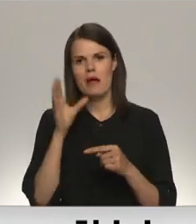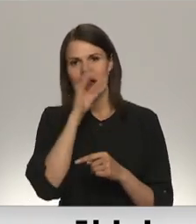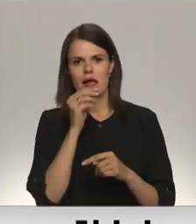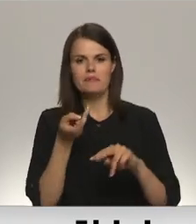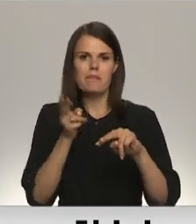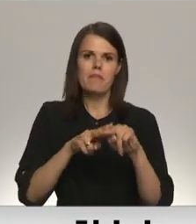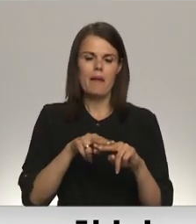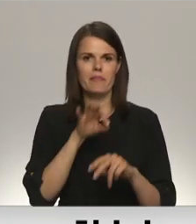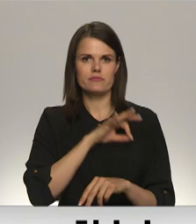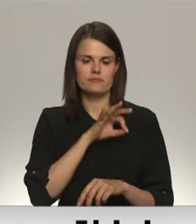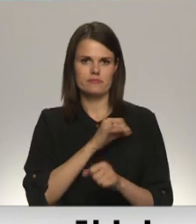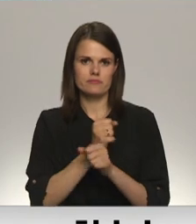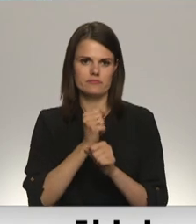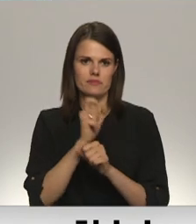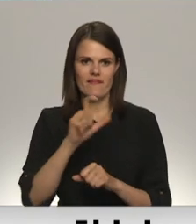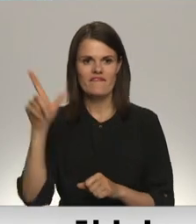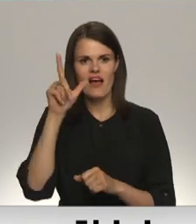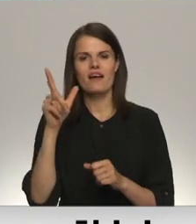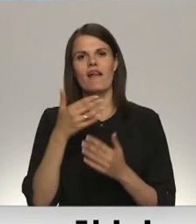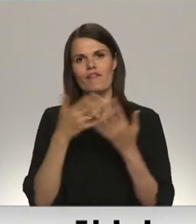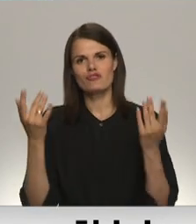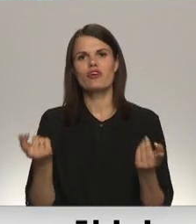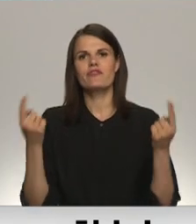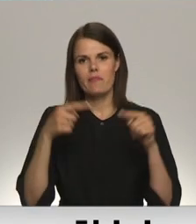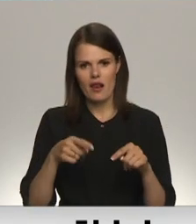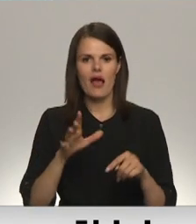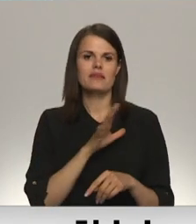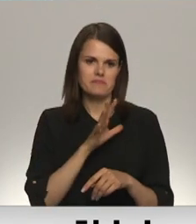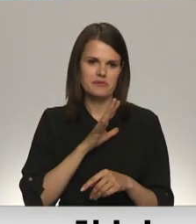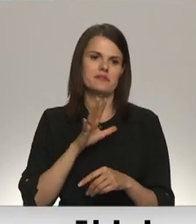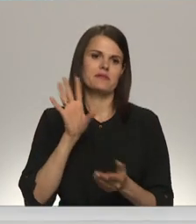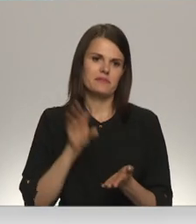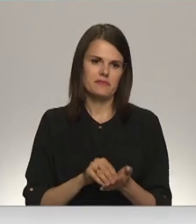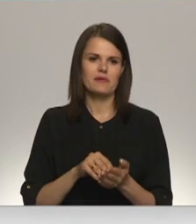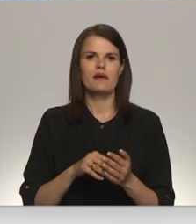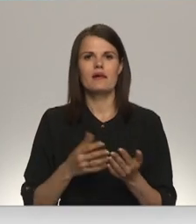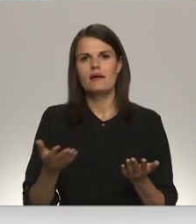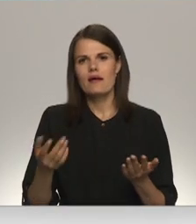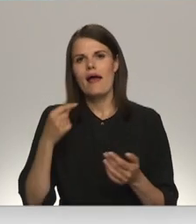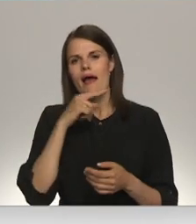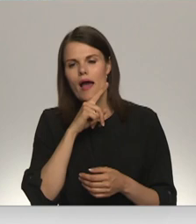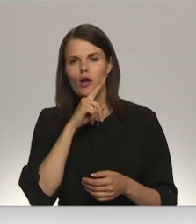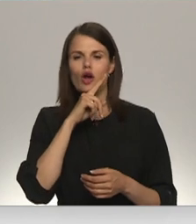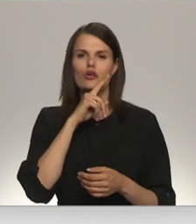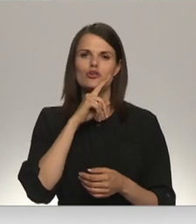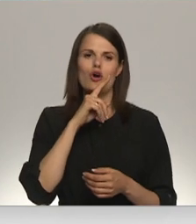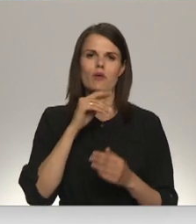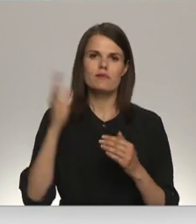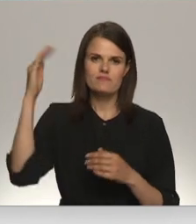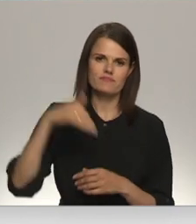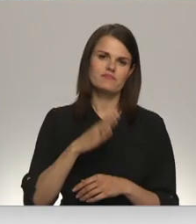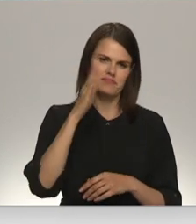iespēja strādāt vairāk. Visādiem laikiem nācies iet cauri vai, teiksim tā, ekonomikas kāpumiem